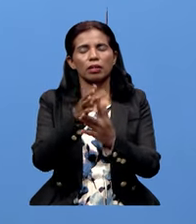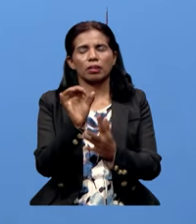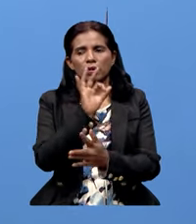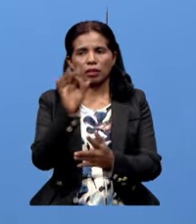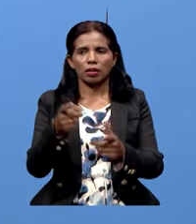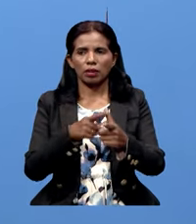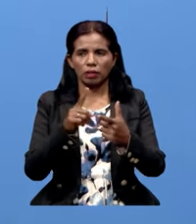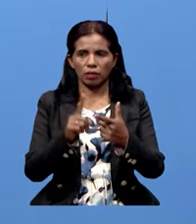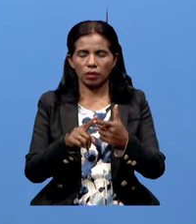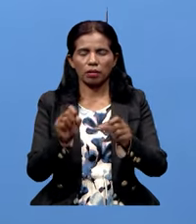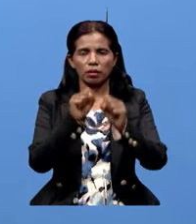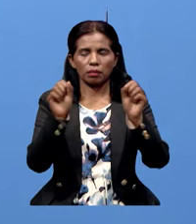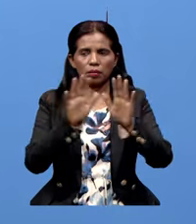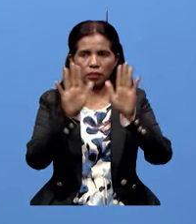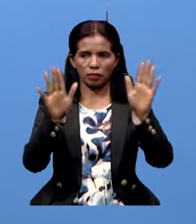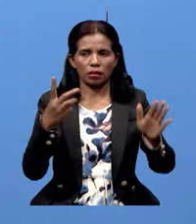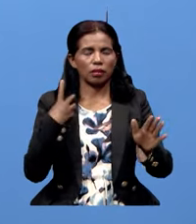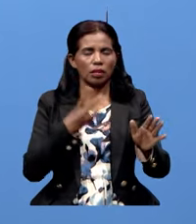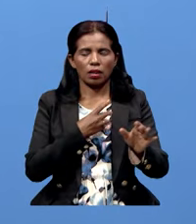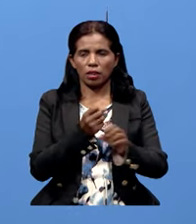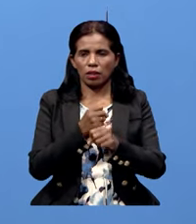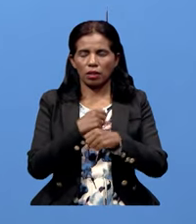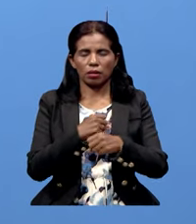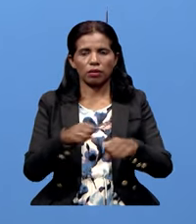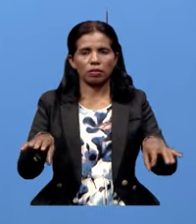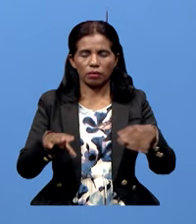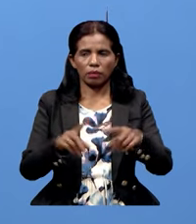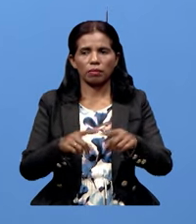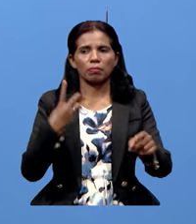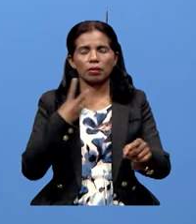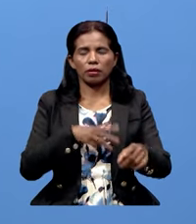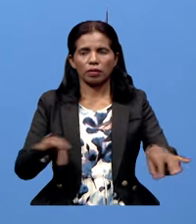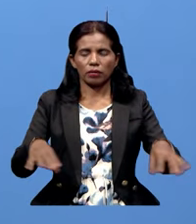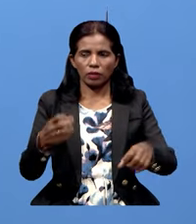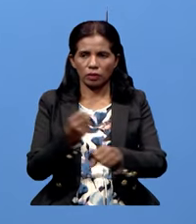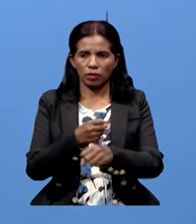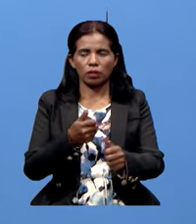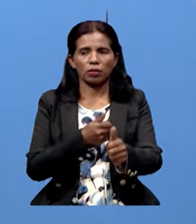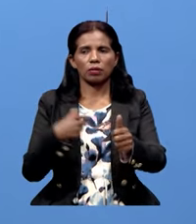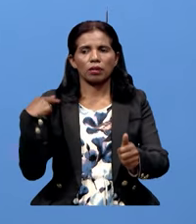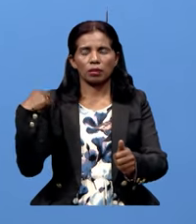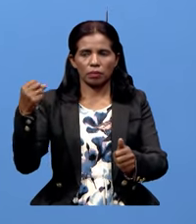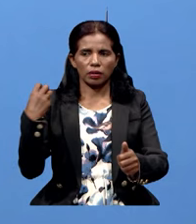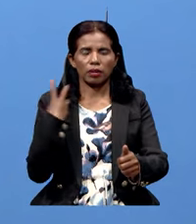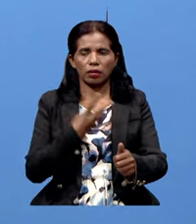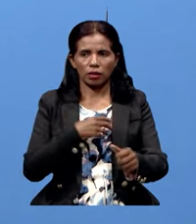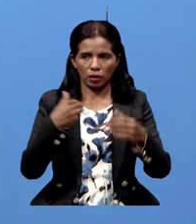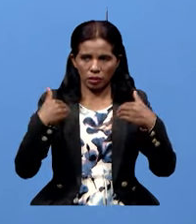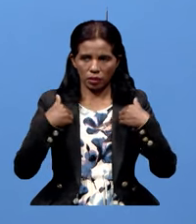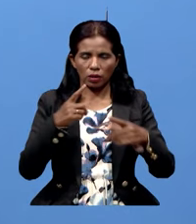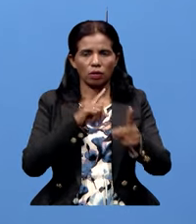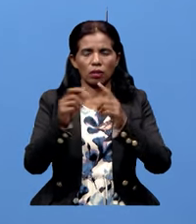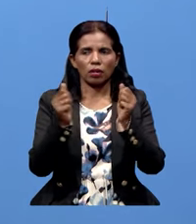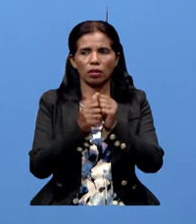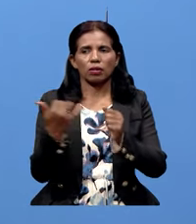depois sábado domingo concerto de la halobatida mai be ita na fate esforço tuir que vit ne beta iha para ita bele colejo sira